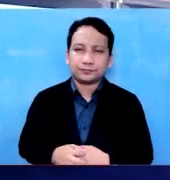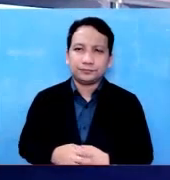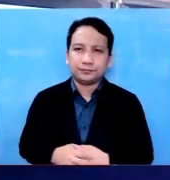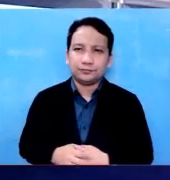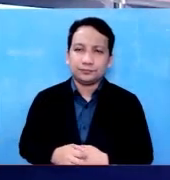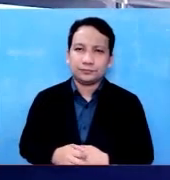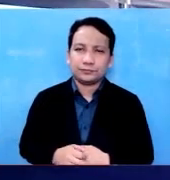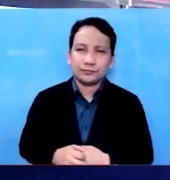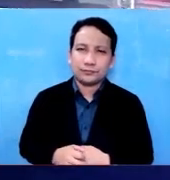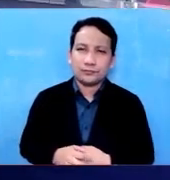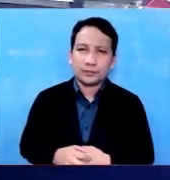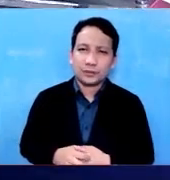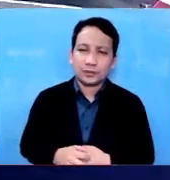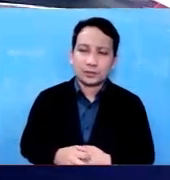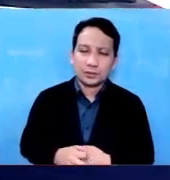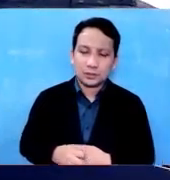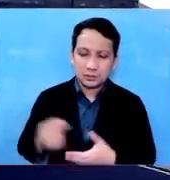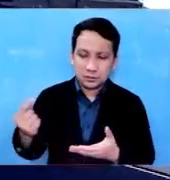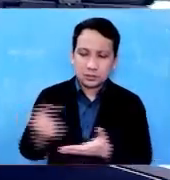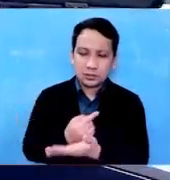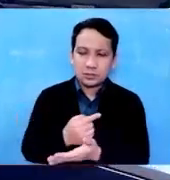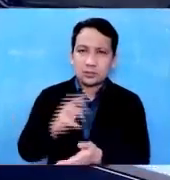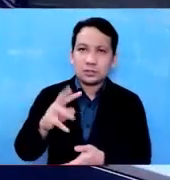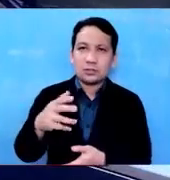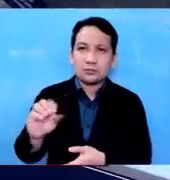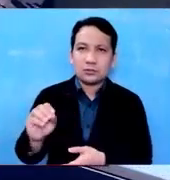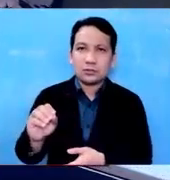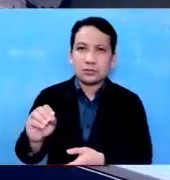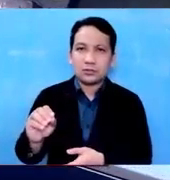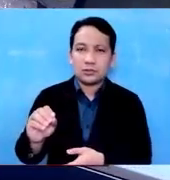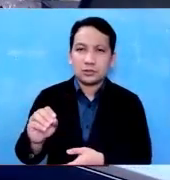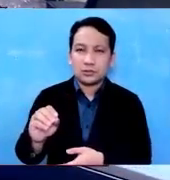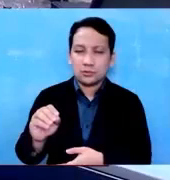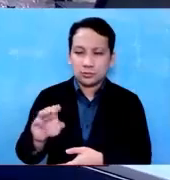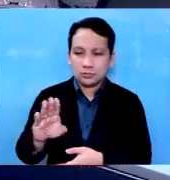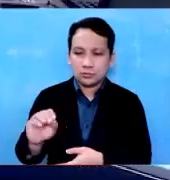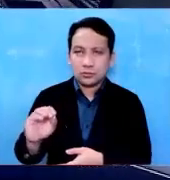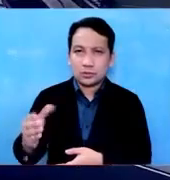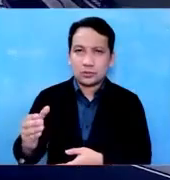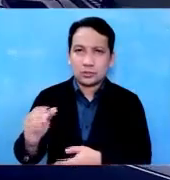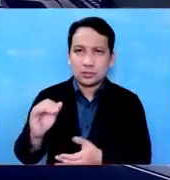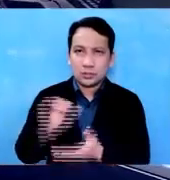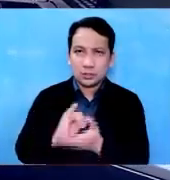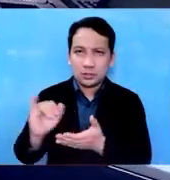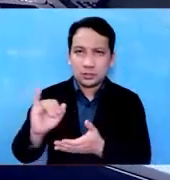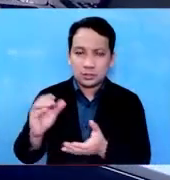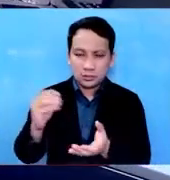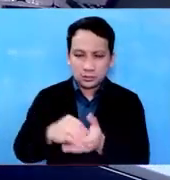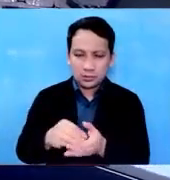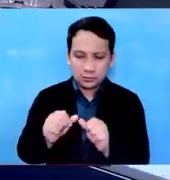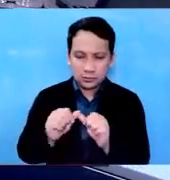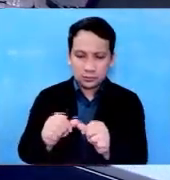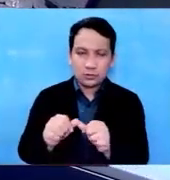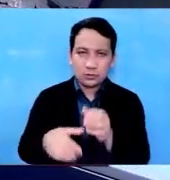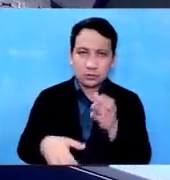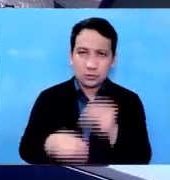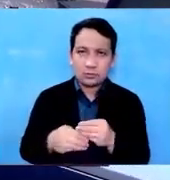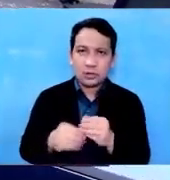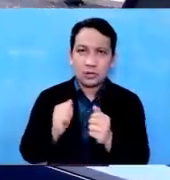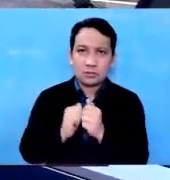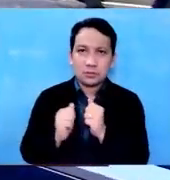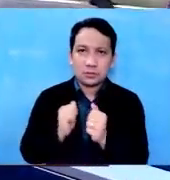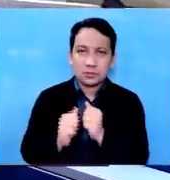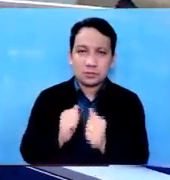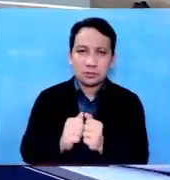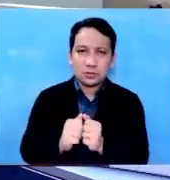Noong isang araw, naglabas ang World Bank ng report tungkol sa income inequality o income disparity. Ang ibig pong sabihin niyan ay ang